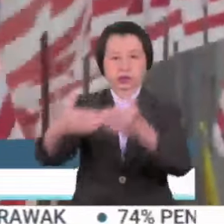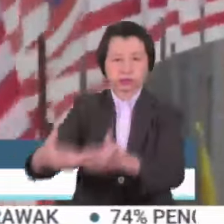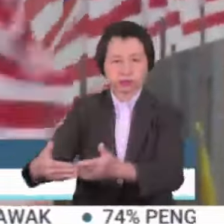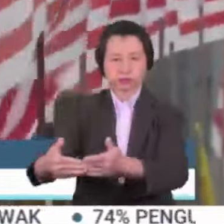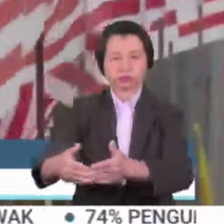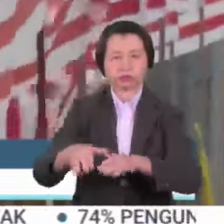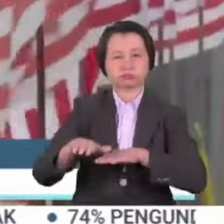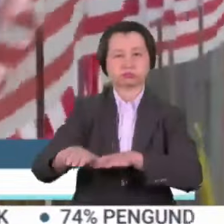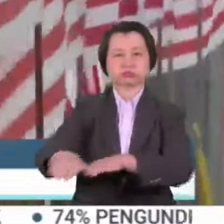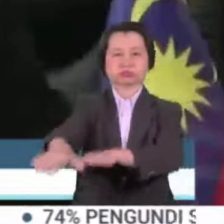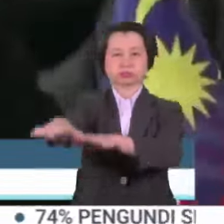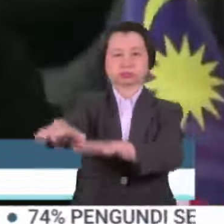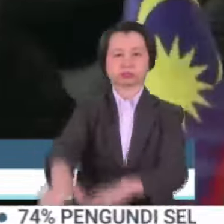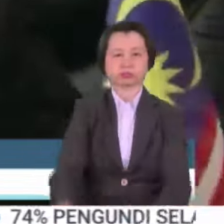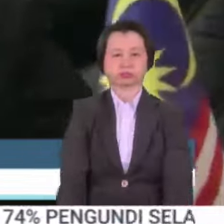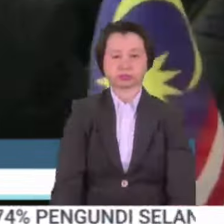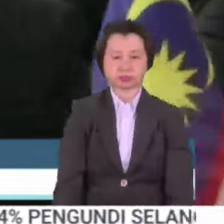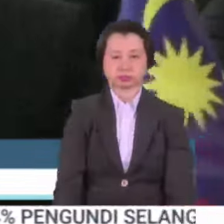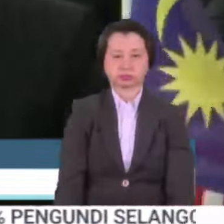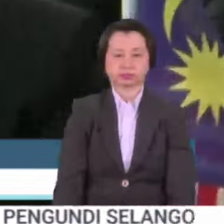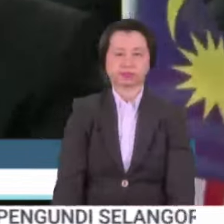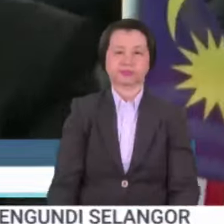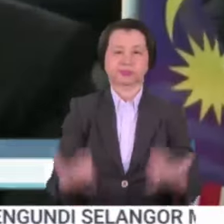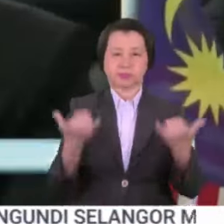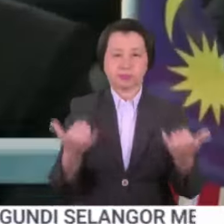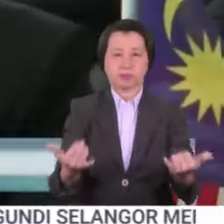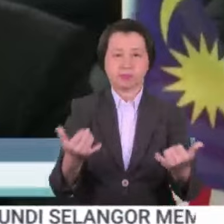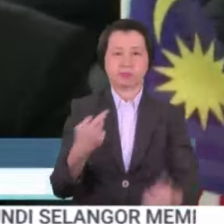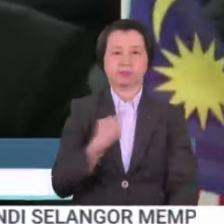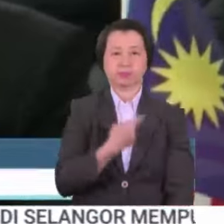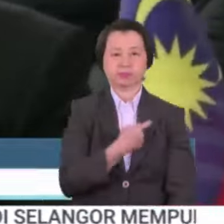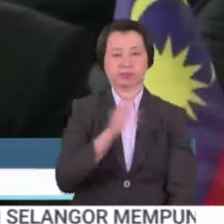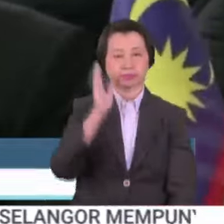misi penjelajahan. Melaka ni kita akan